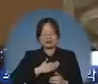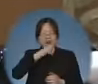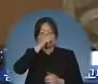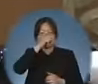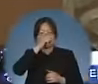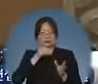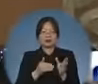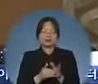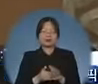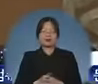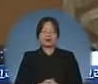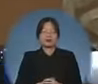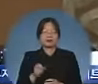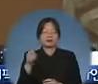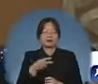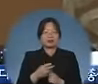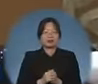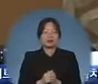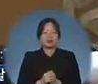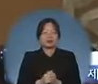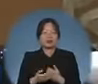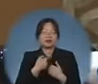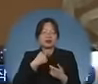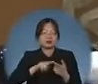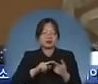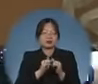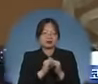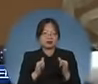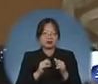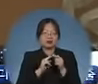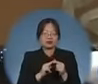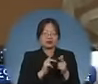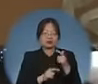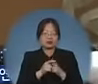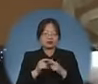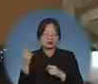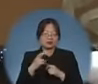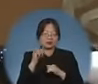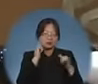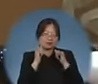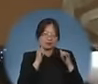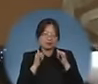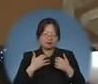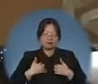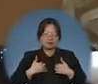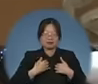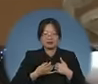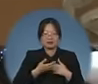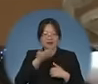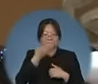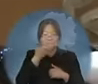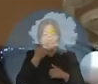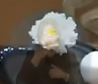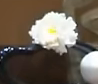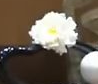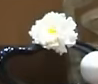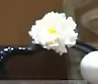좋고요. 그리고 좀 마음에 드시는 분들하고 더 자주 연락해서 즐거운 밥 함께 하시는 거